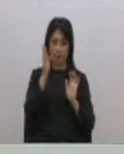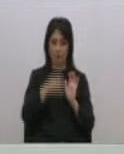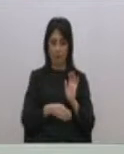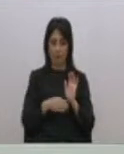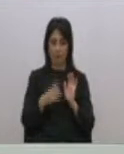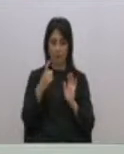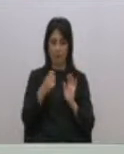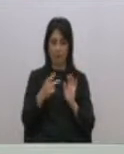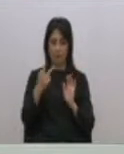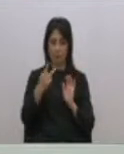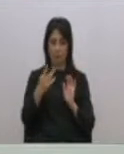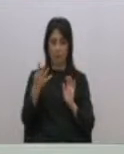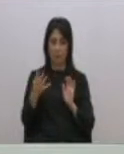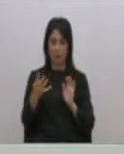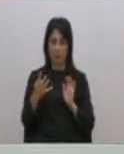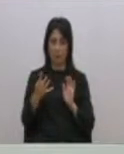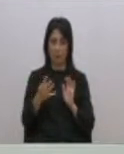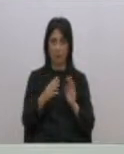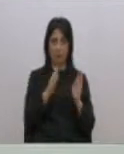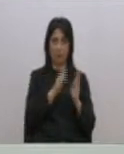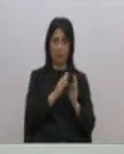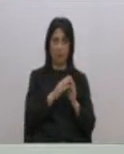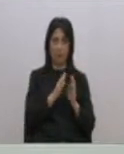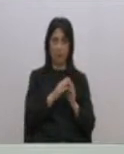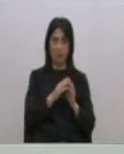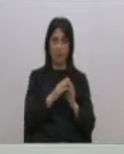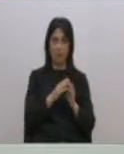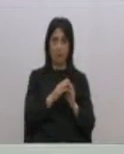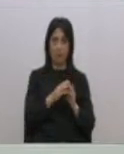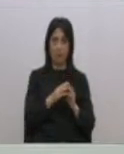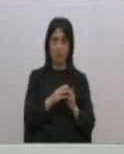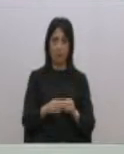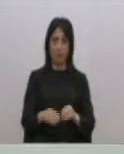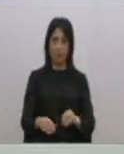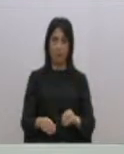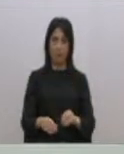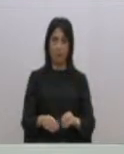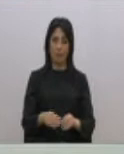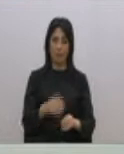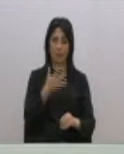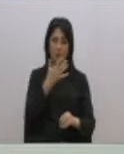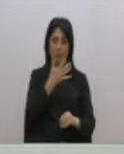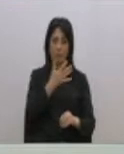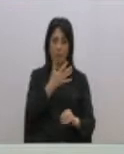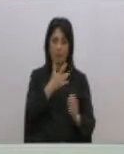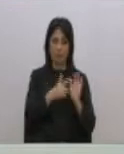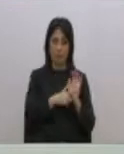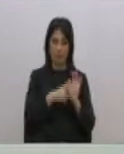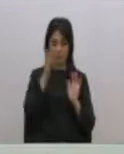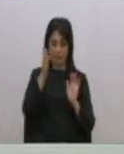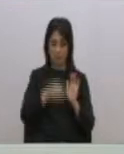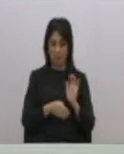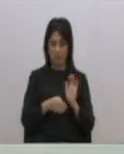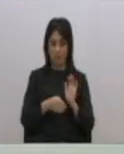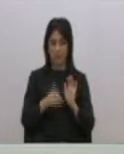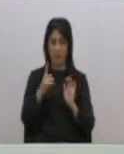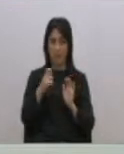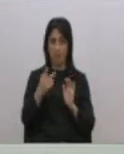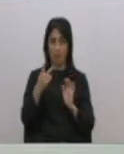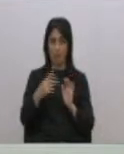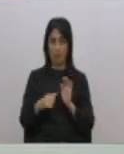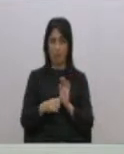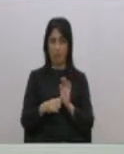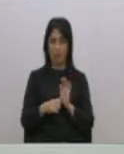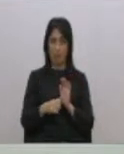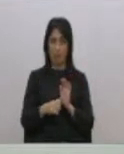regulamentul 124 muhle. Arari struleba? Kitkhobi arari. Proiectul 57 puncte, regulamentul 126